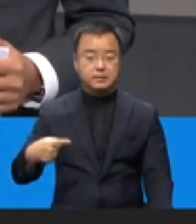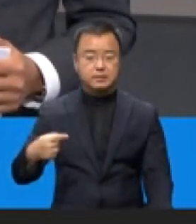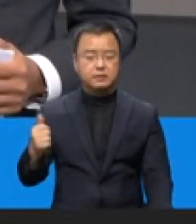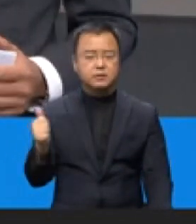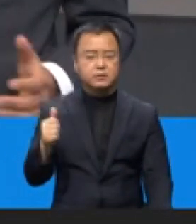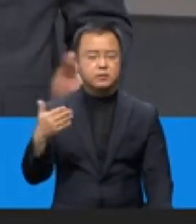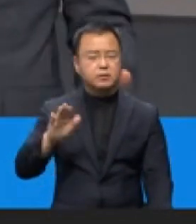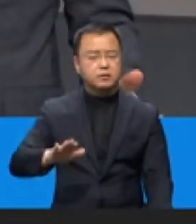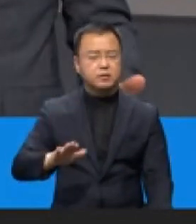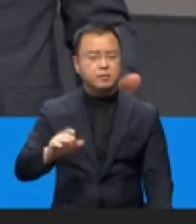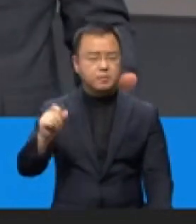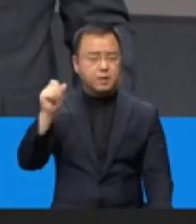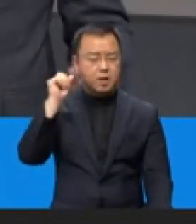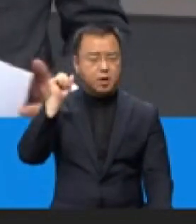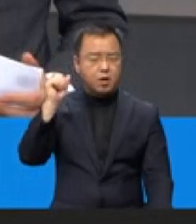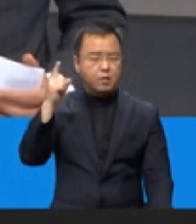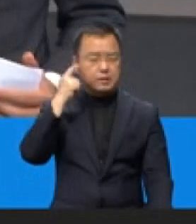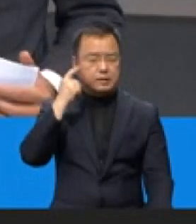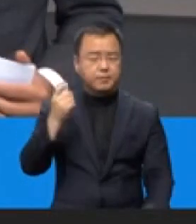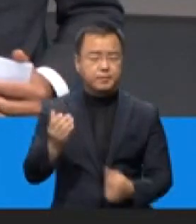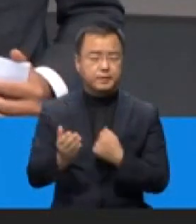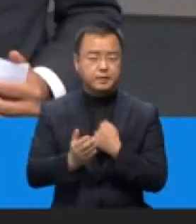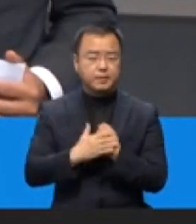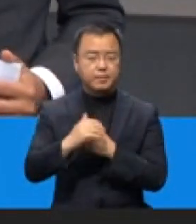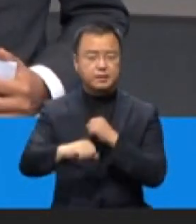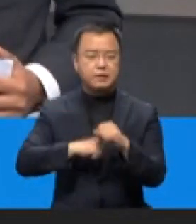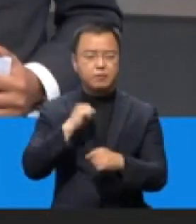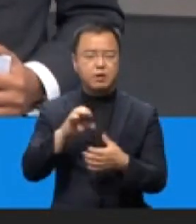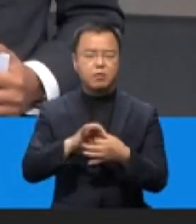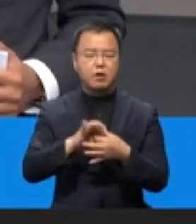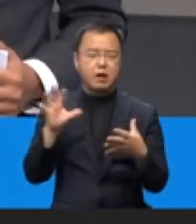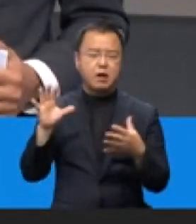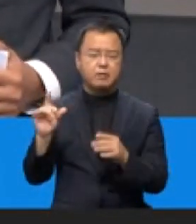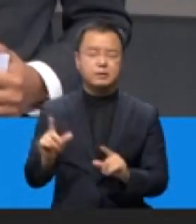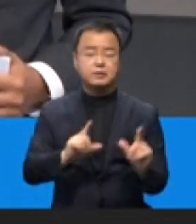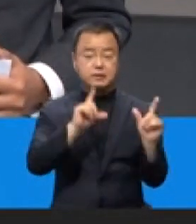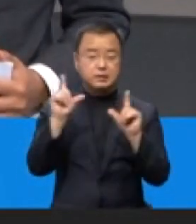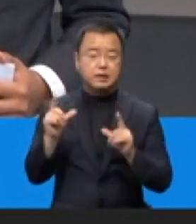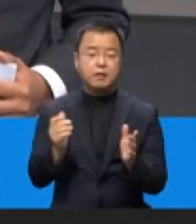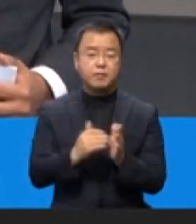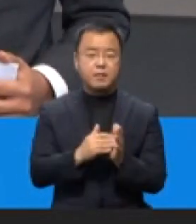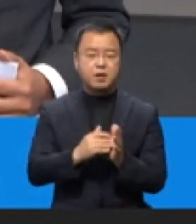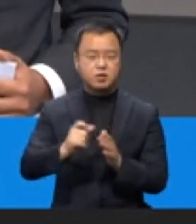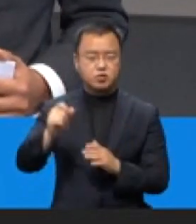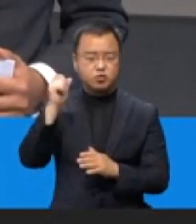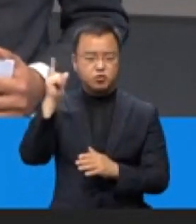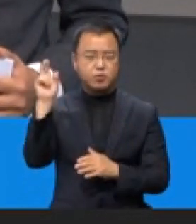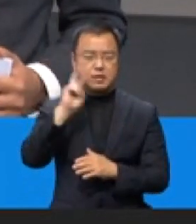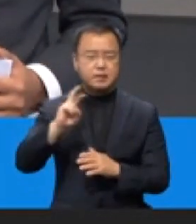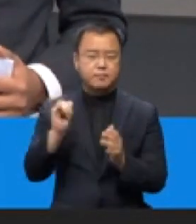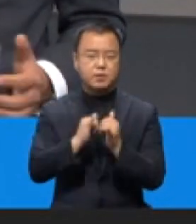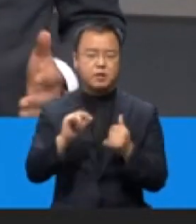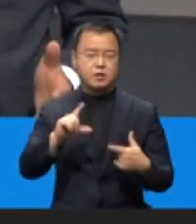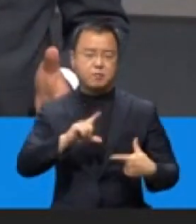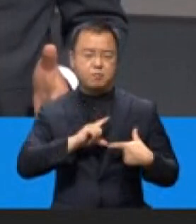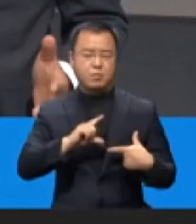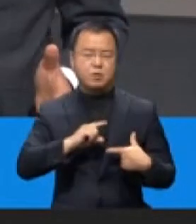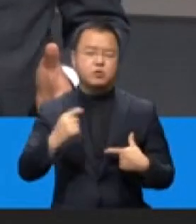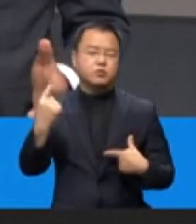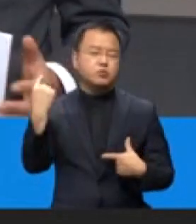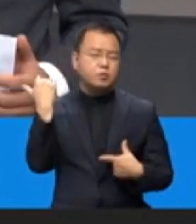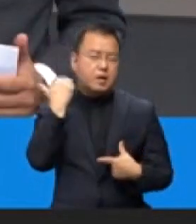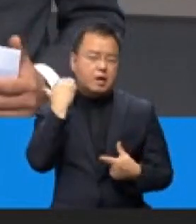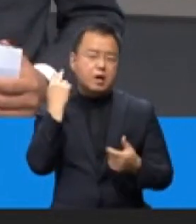포기하면서 자유와는 동떨어진 삶을 살았는데요. 이 천재 음악가라는 명성 뒤에 감춰진 인간적